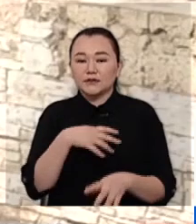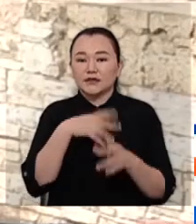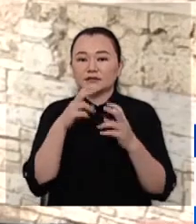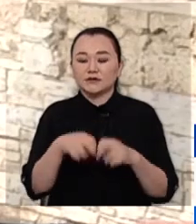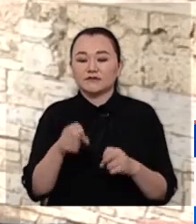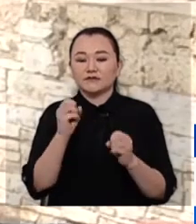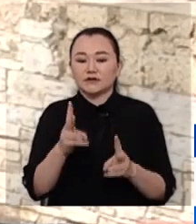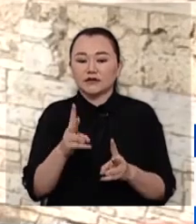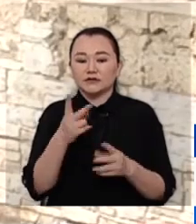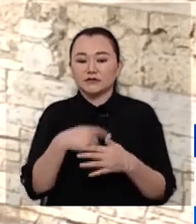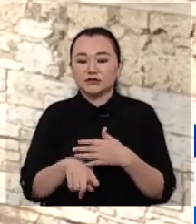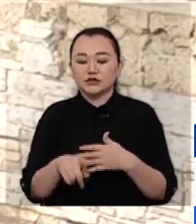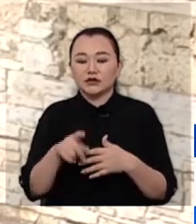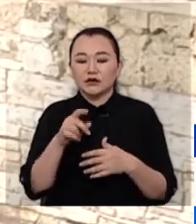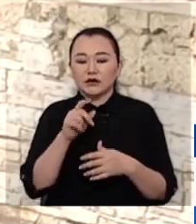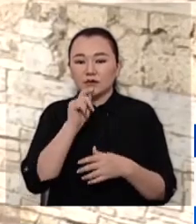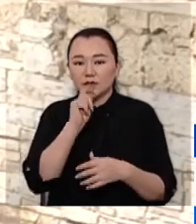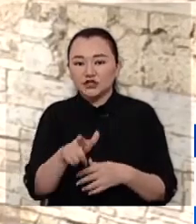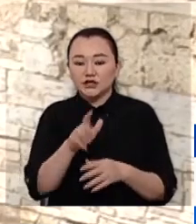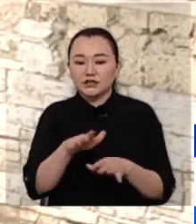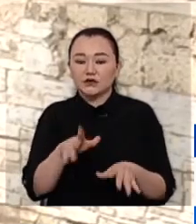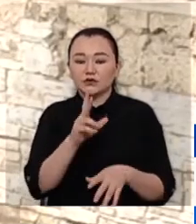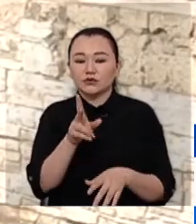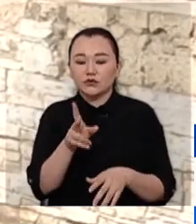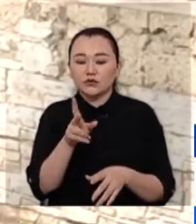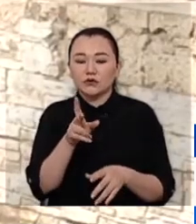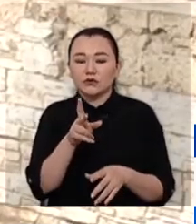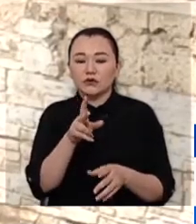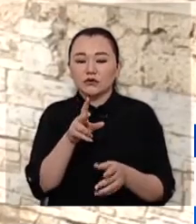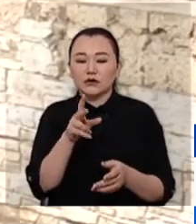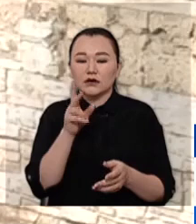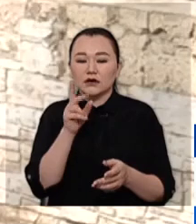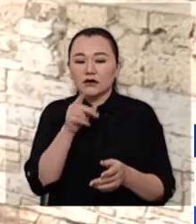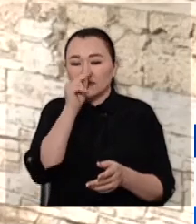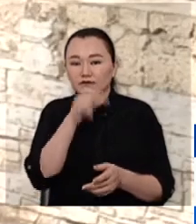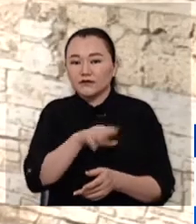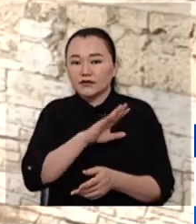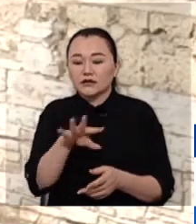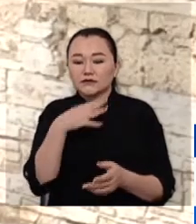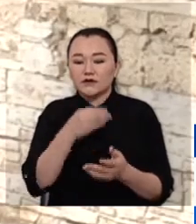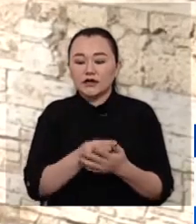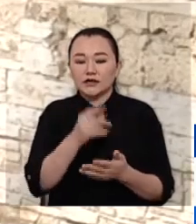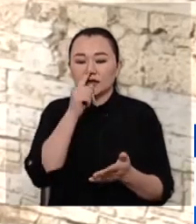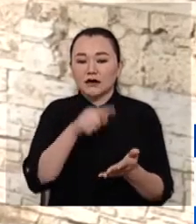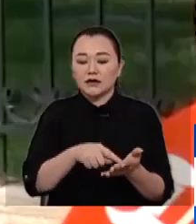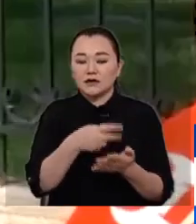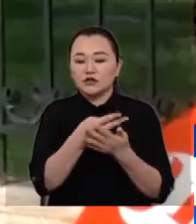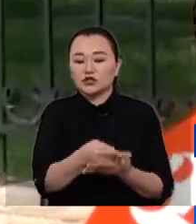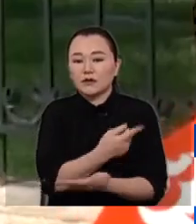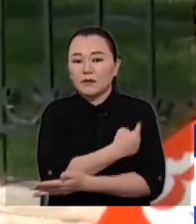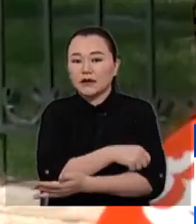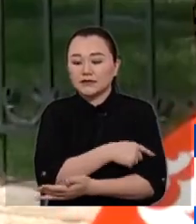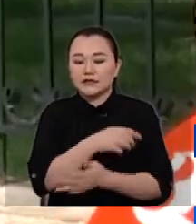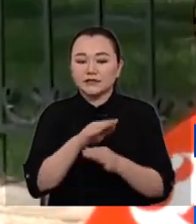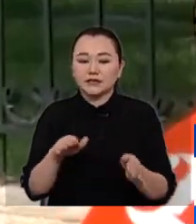как, значит, поощрять тех детей, которые не по их вине, а вот лежат в больнице. Есть